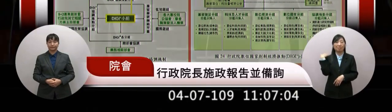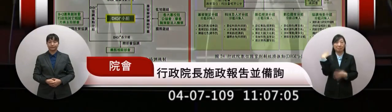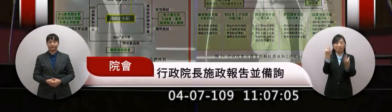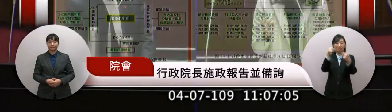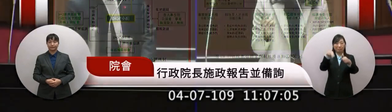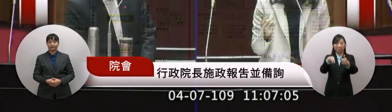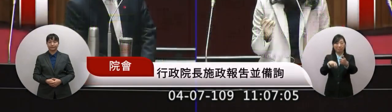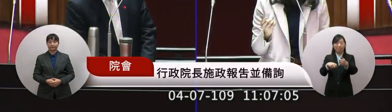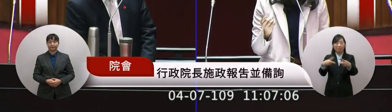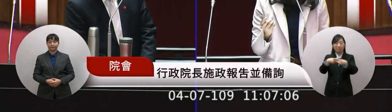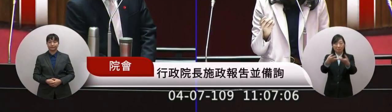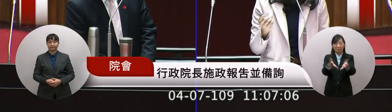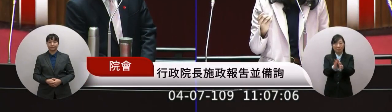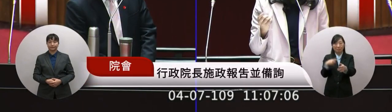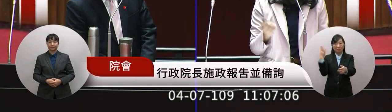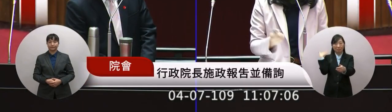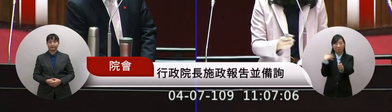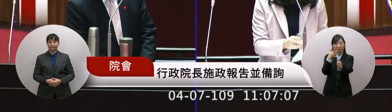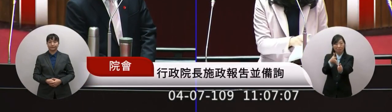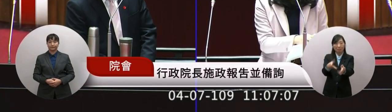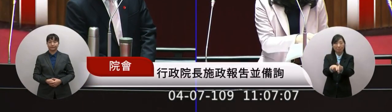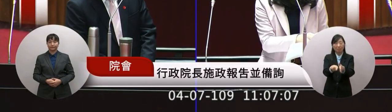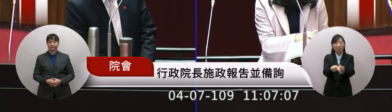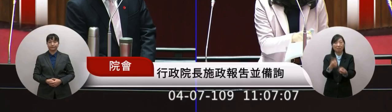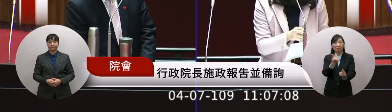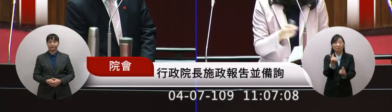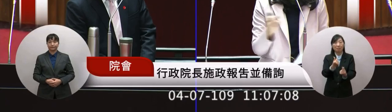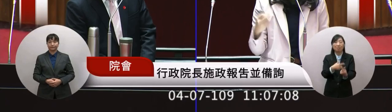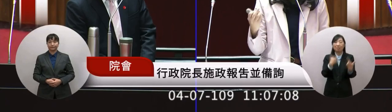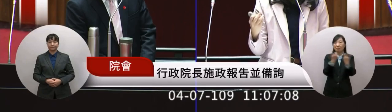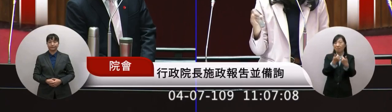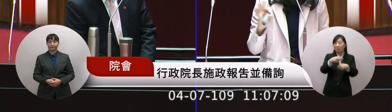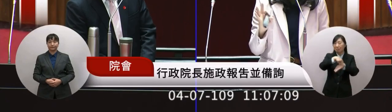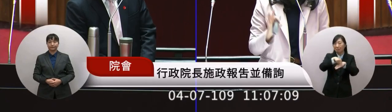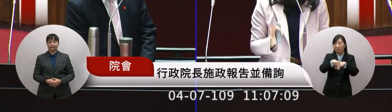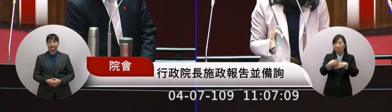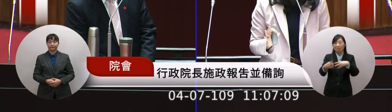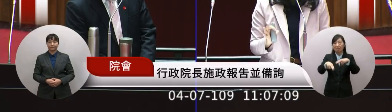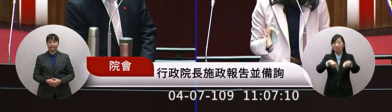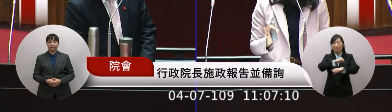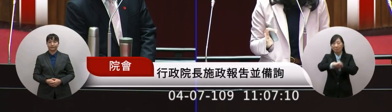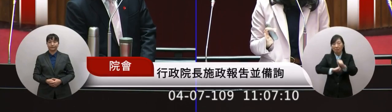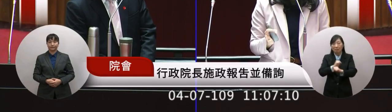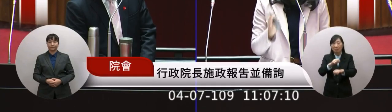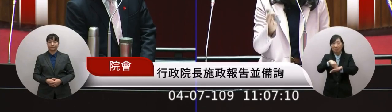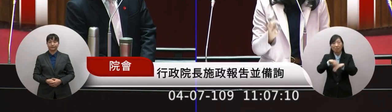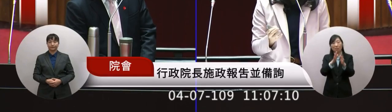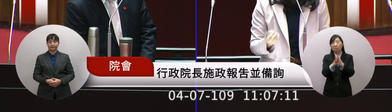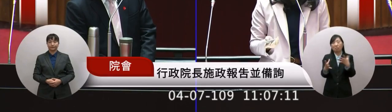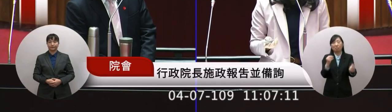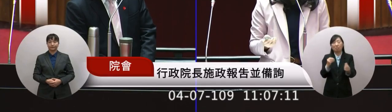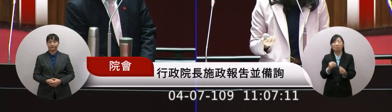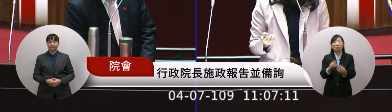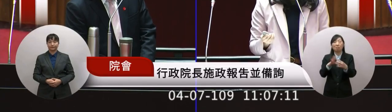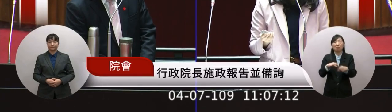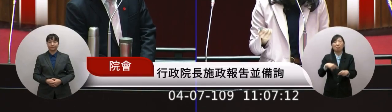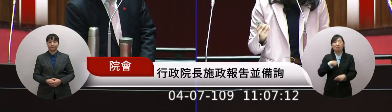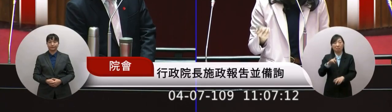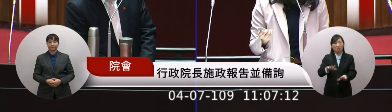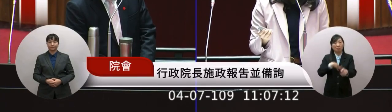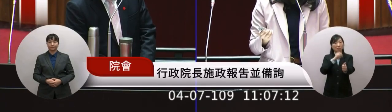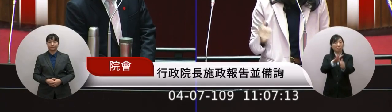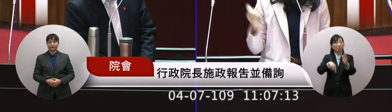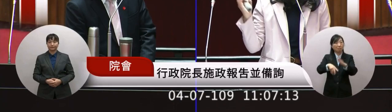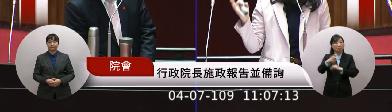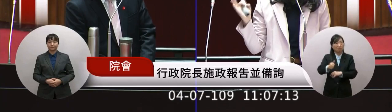咨询科技会办的时候，他们是连我们在讲说什么配套措施或行动计划其实都分 不太清楚，这个也让院长知道一下。